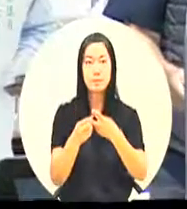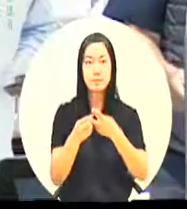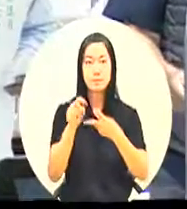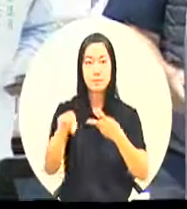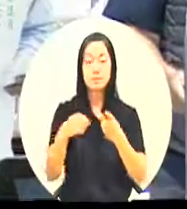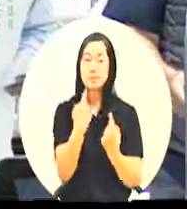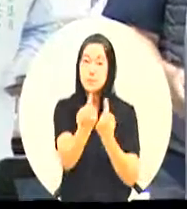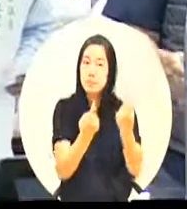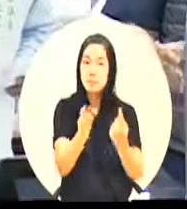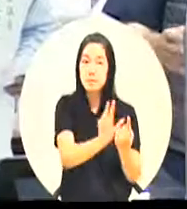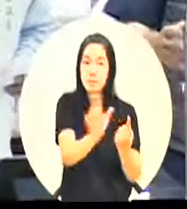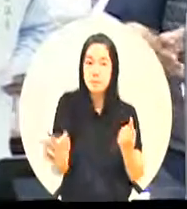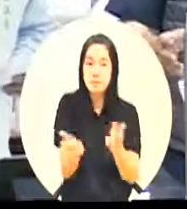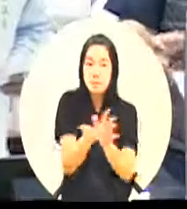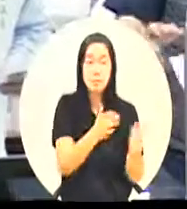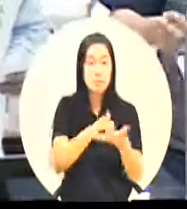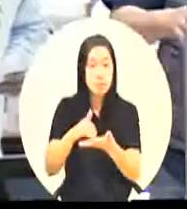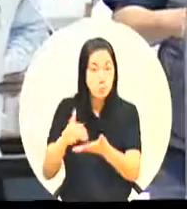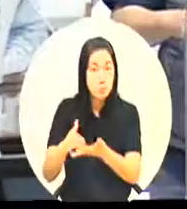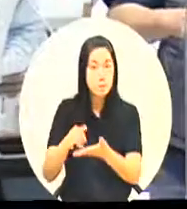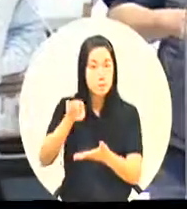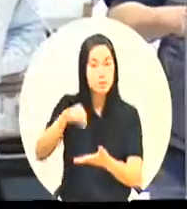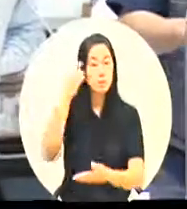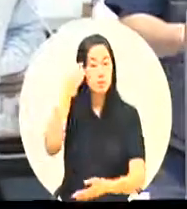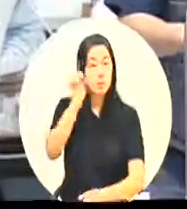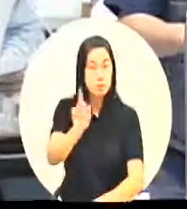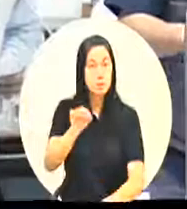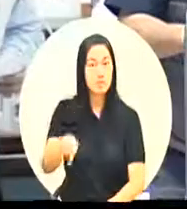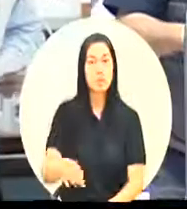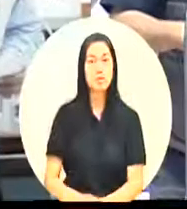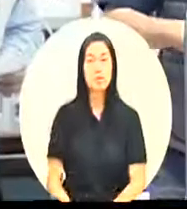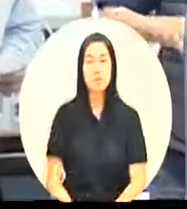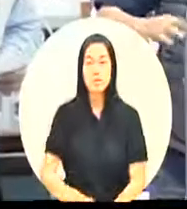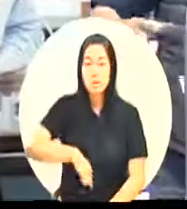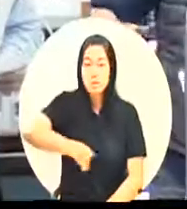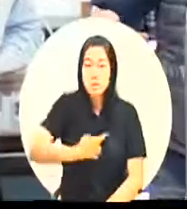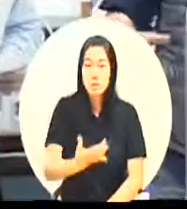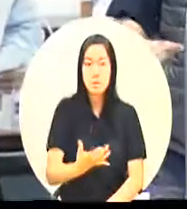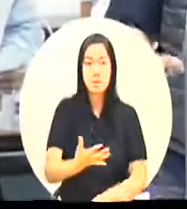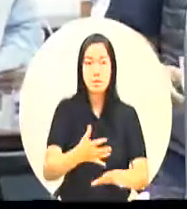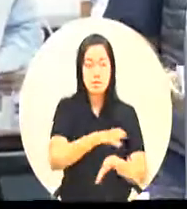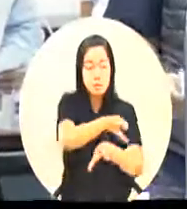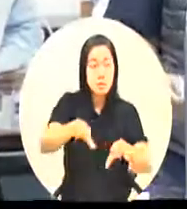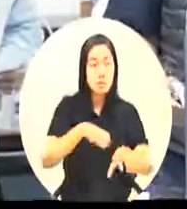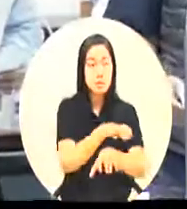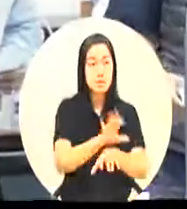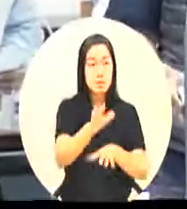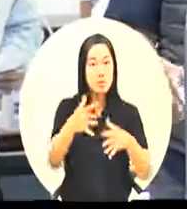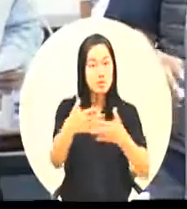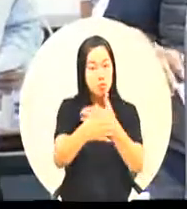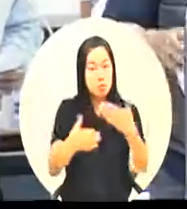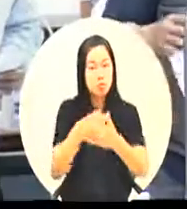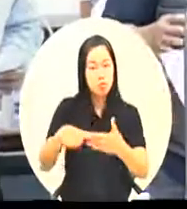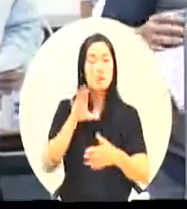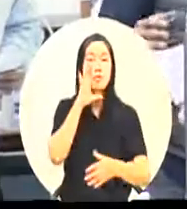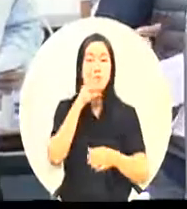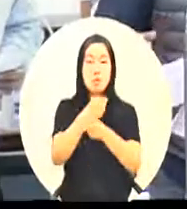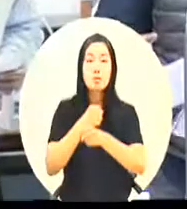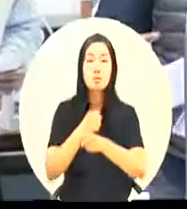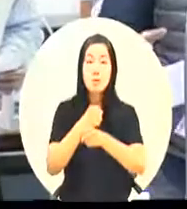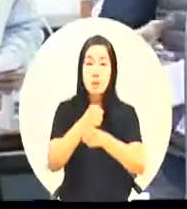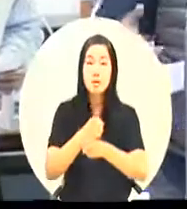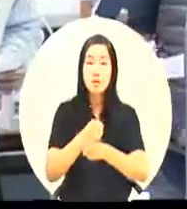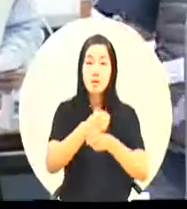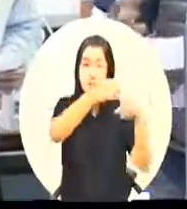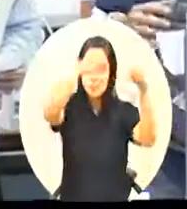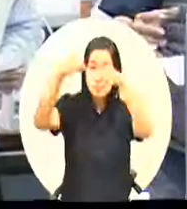参与式预算，那参与式预算不直接跟生态交通有关，但是跟哈马星这个区域譬如说我们古